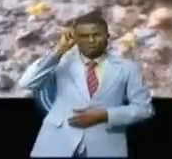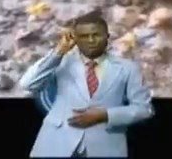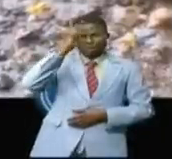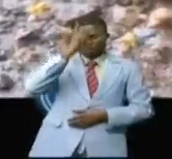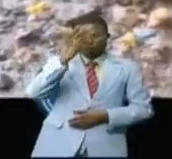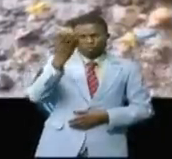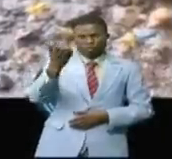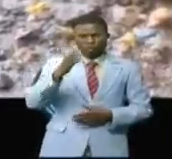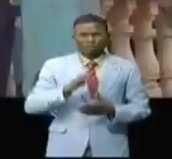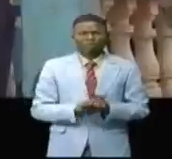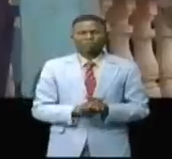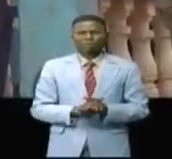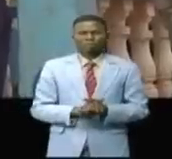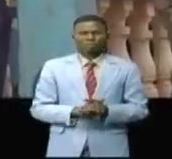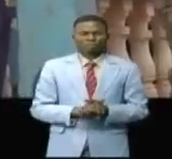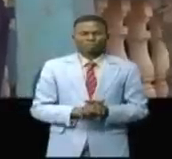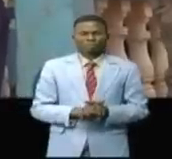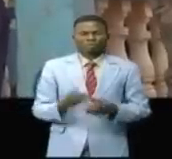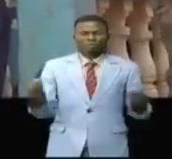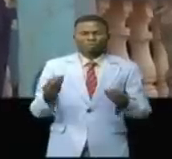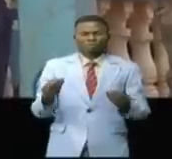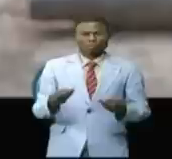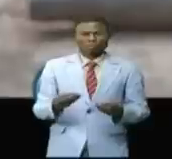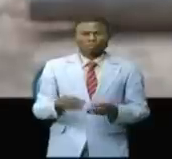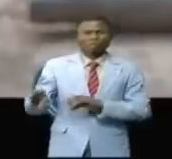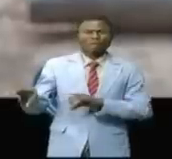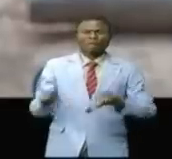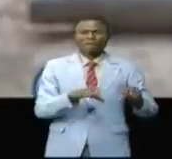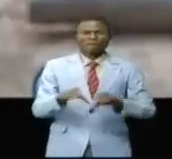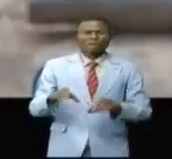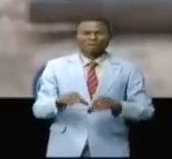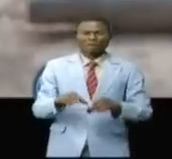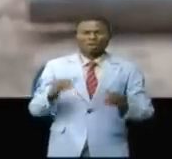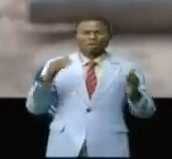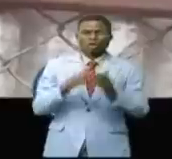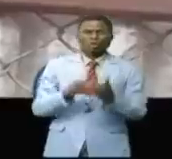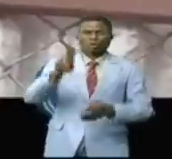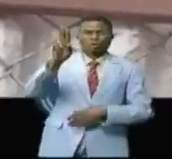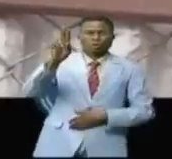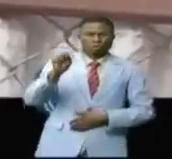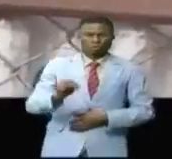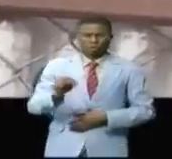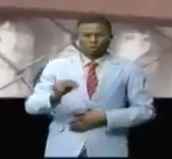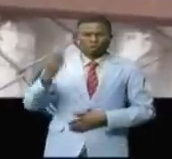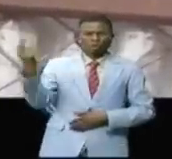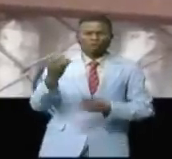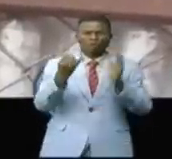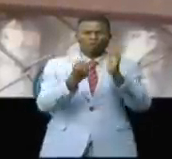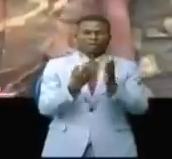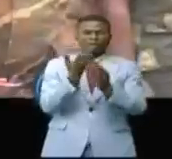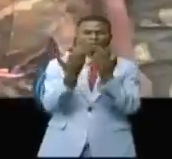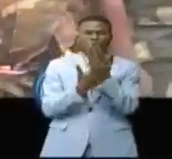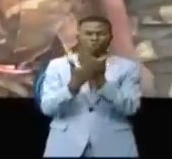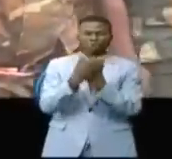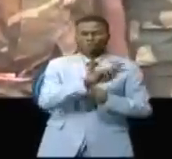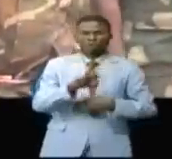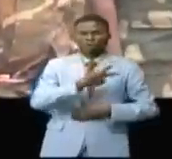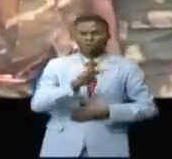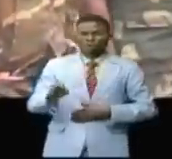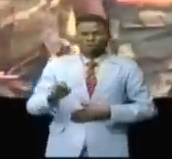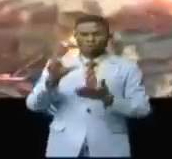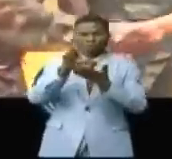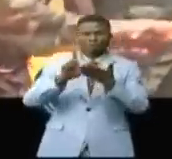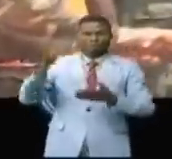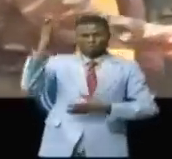en vies humaines à la suite des manifestations anti monusco du mardi 26 juillet 2022 le lieutenant-général